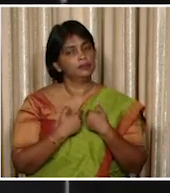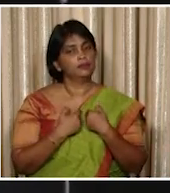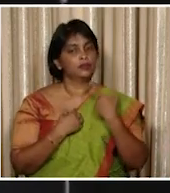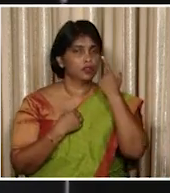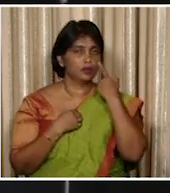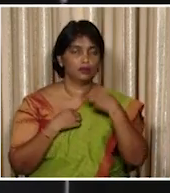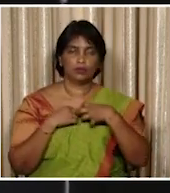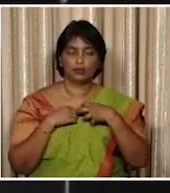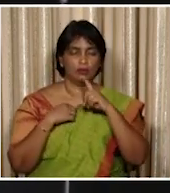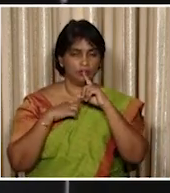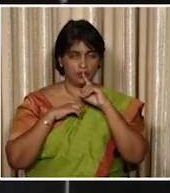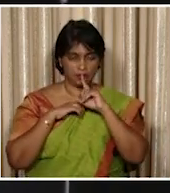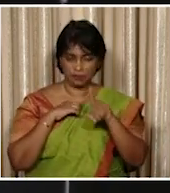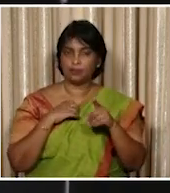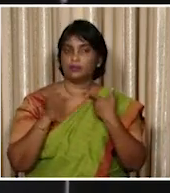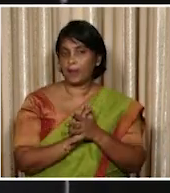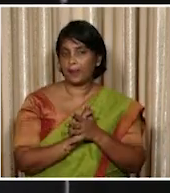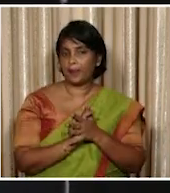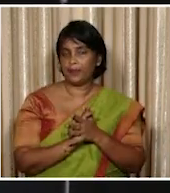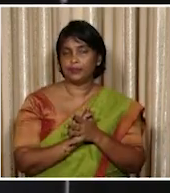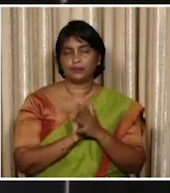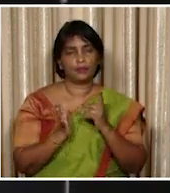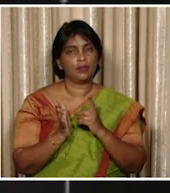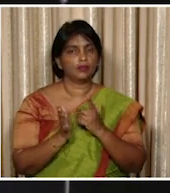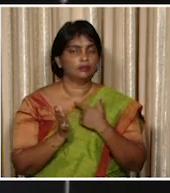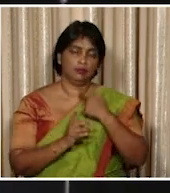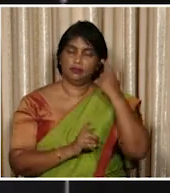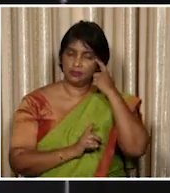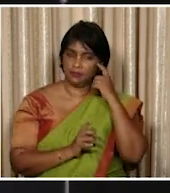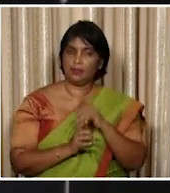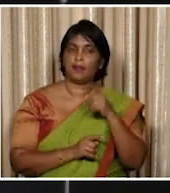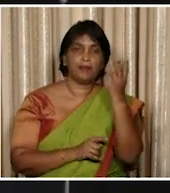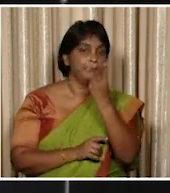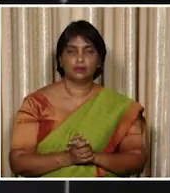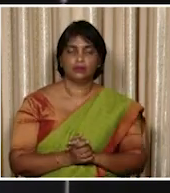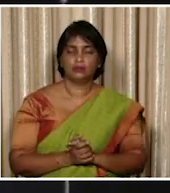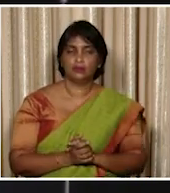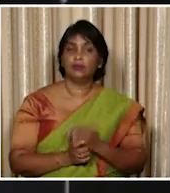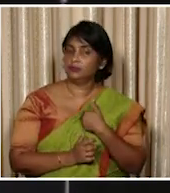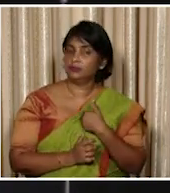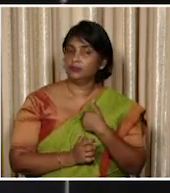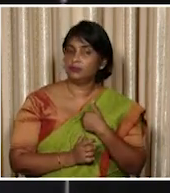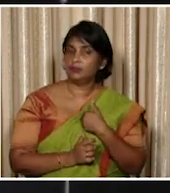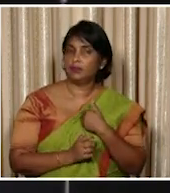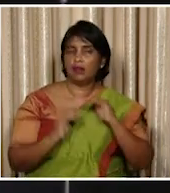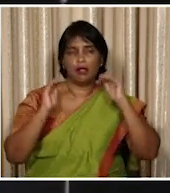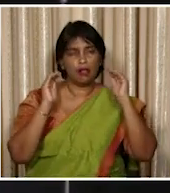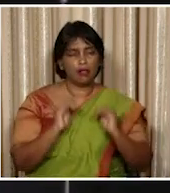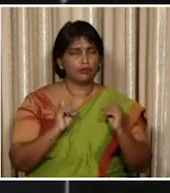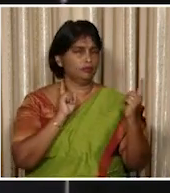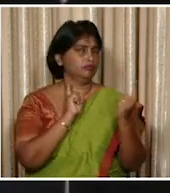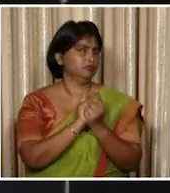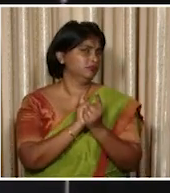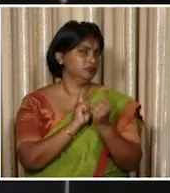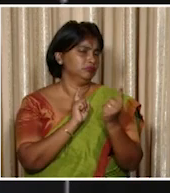சோக பிரகாஷேட்ட எக்வீம பாகிய கொட்டமாம் சலக்கணும். மீ துந்தன அத்தரே மம அடுவிம்ம ஆசிரிய கரப்பு